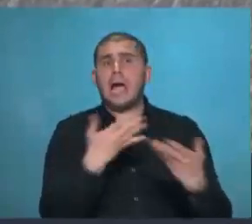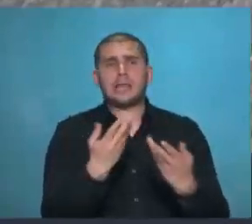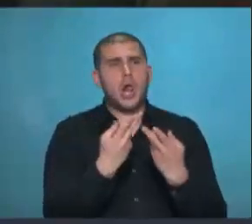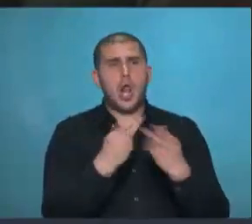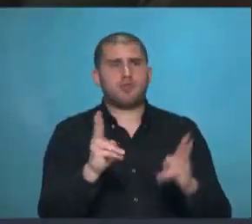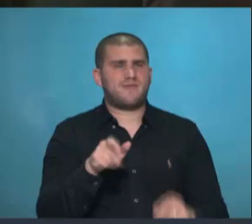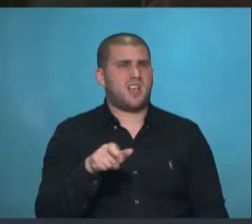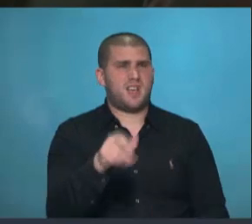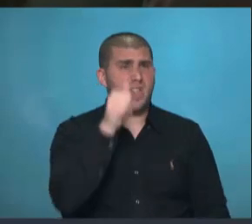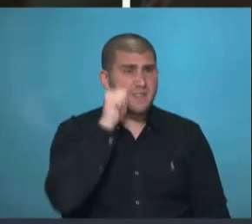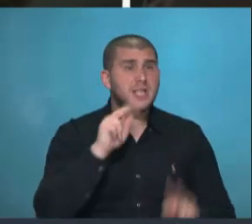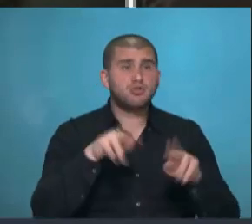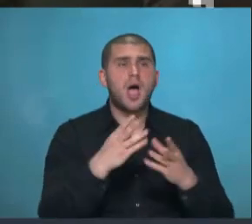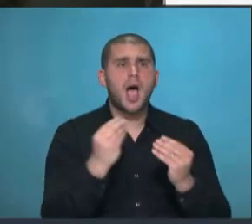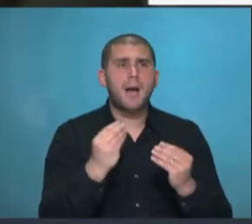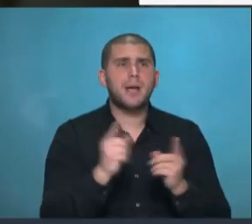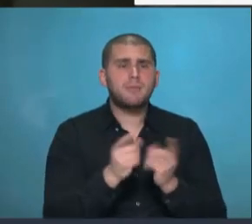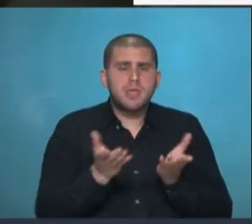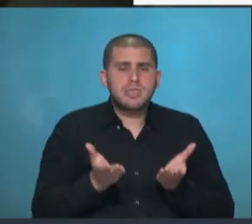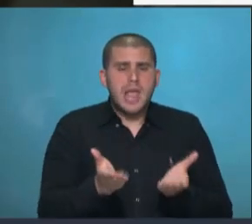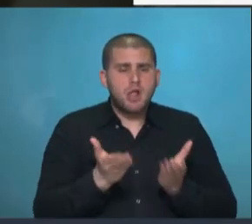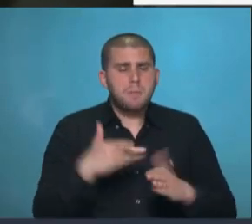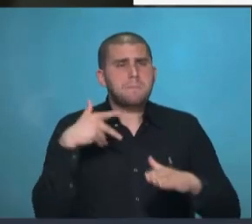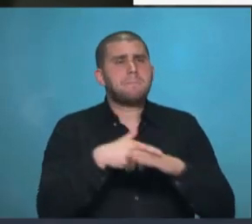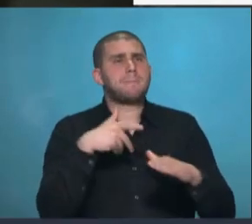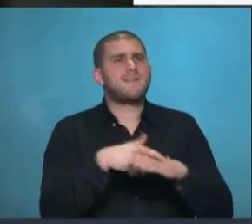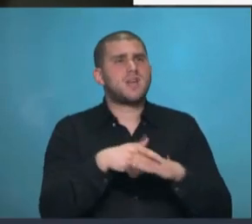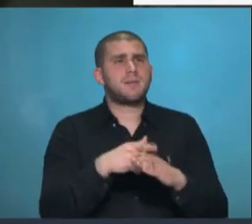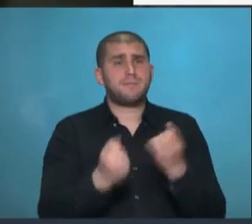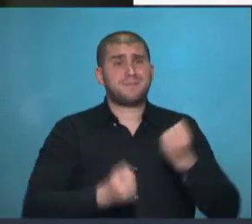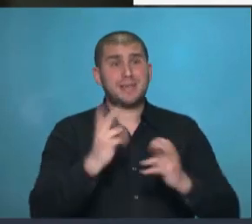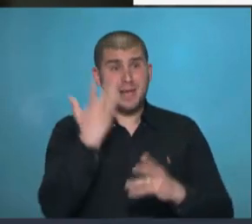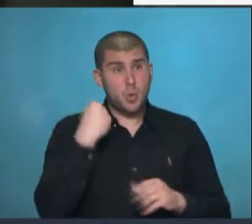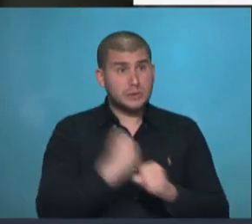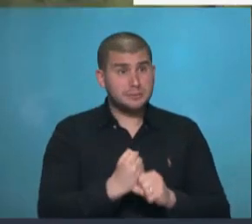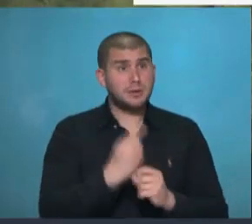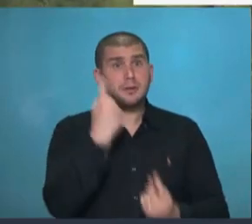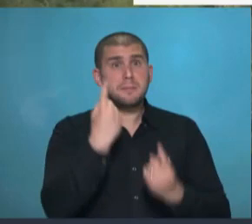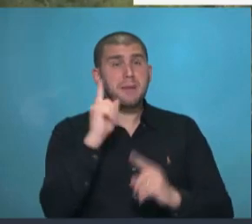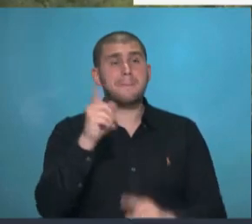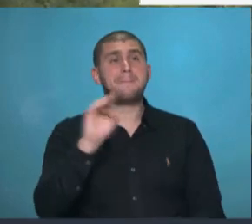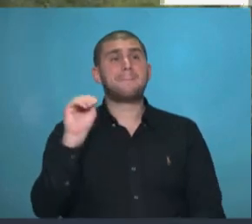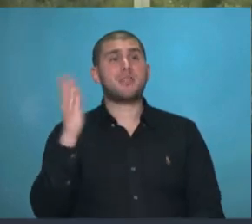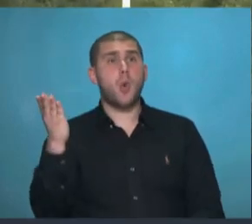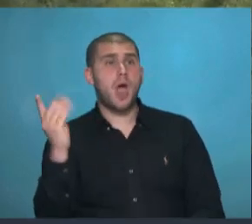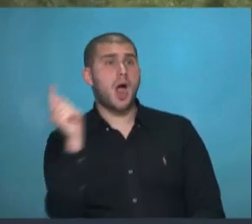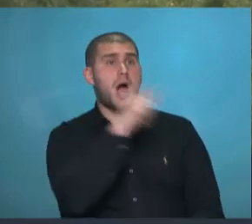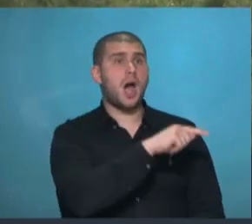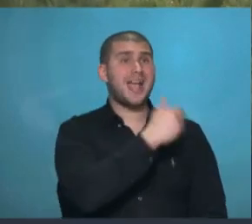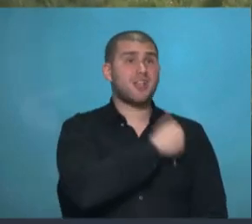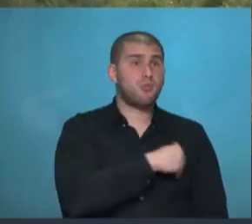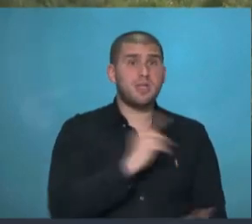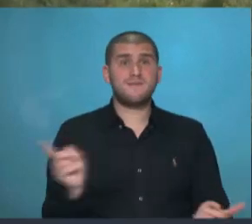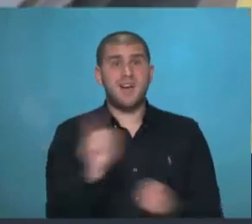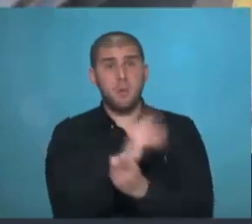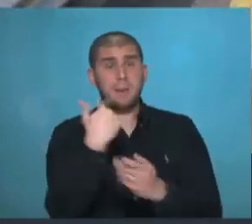הזה. יש שם הרבה כלים חקלאיים שמפריעים לנו לנוע. אם היינו עושים את זה פעמים מטולה לקריית שמונה והפוך